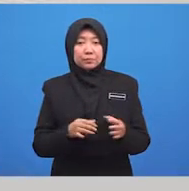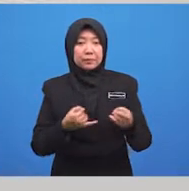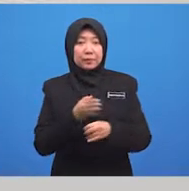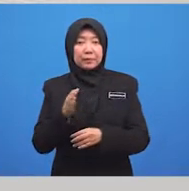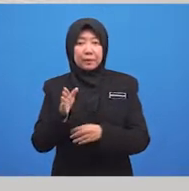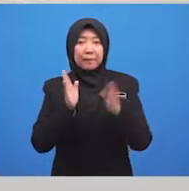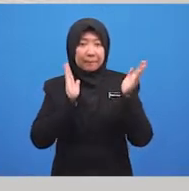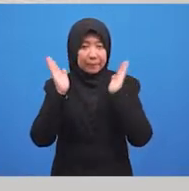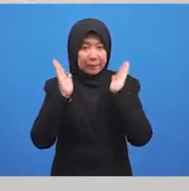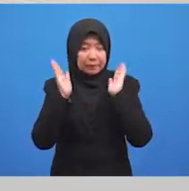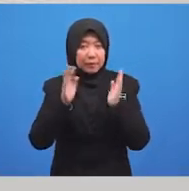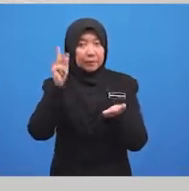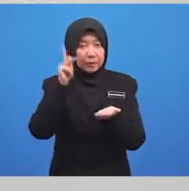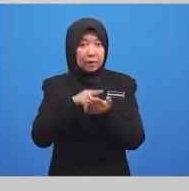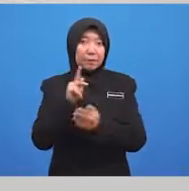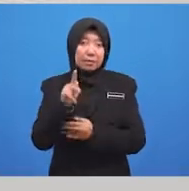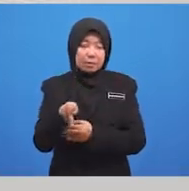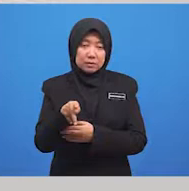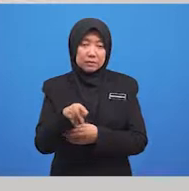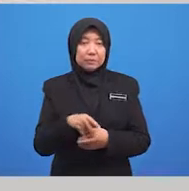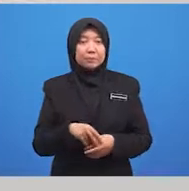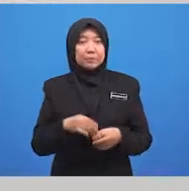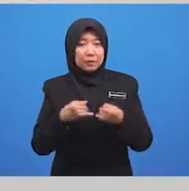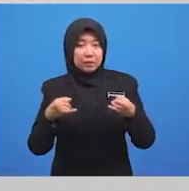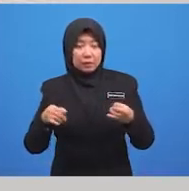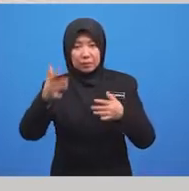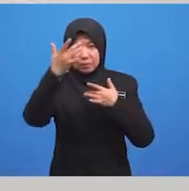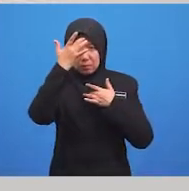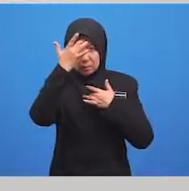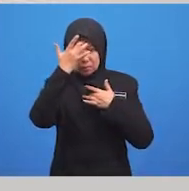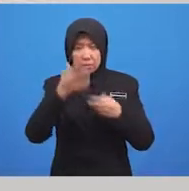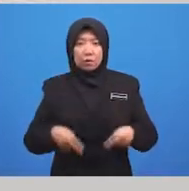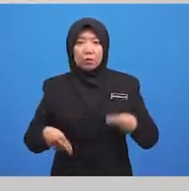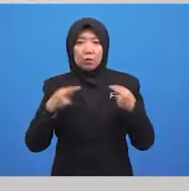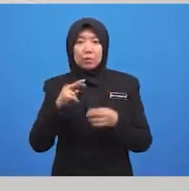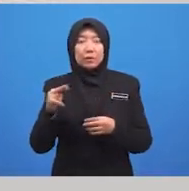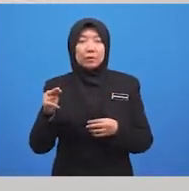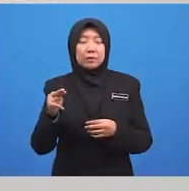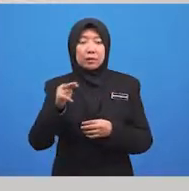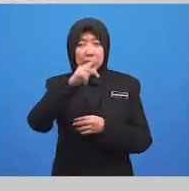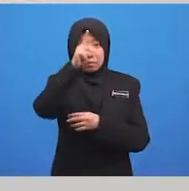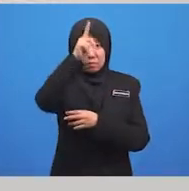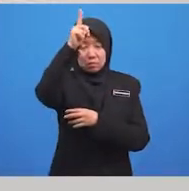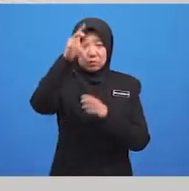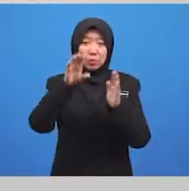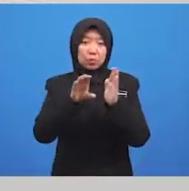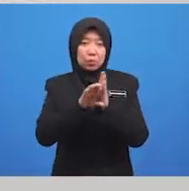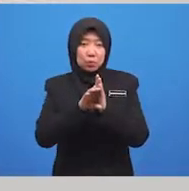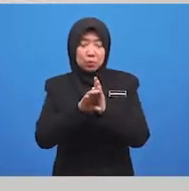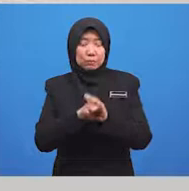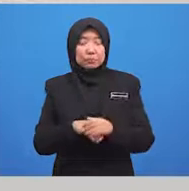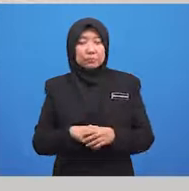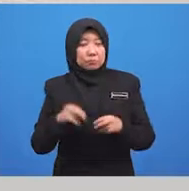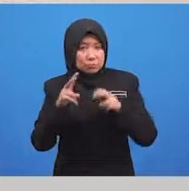Malaysia. Mengenal pasti jenis penyakit yang dihadapi oleh hidupan liar. Contohnya, diagnosis